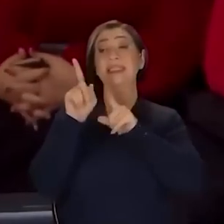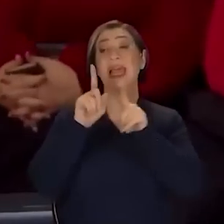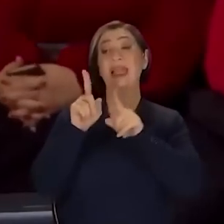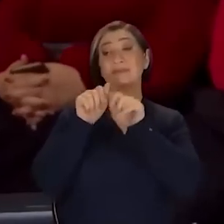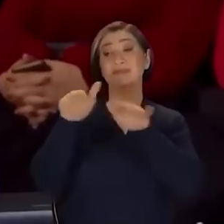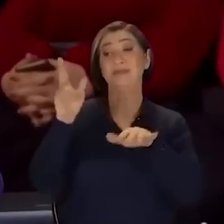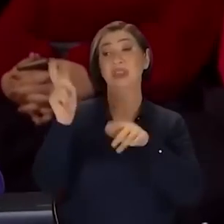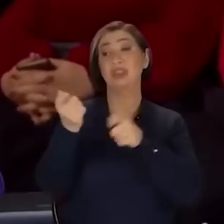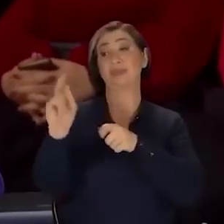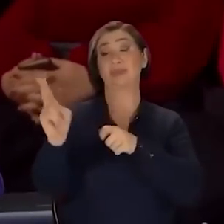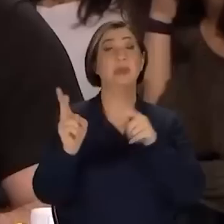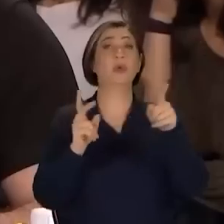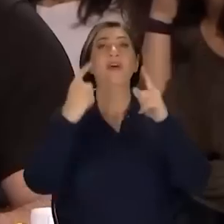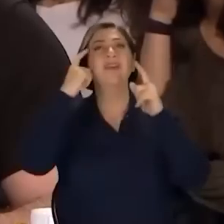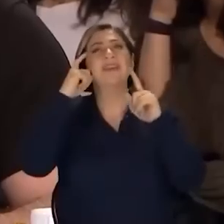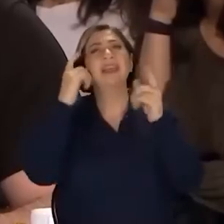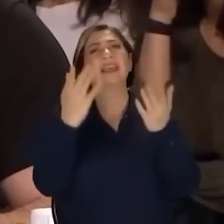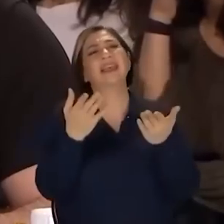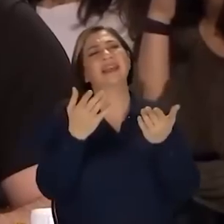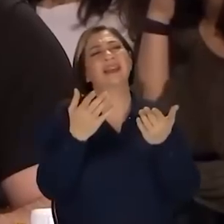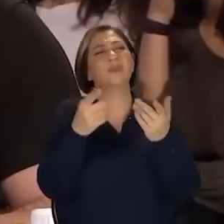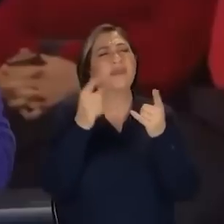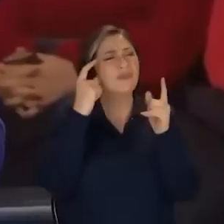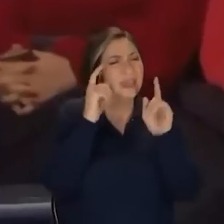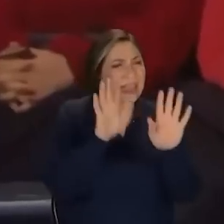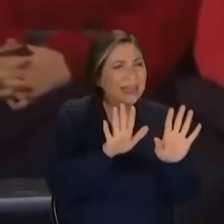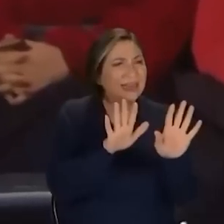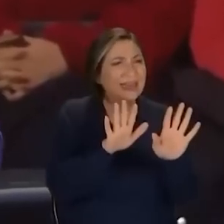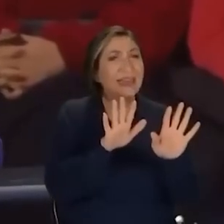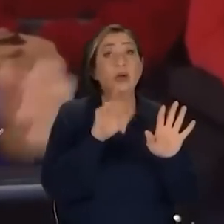bu şeyin işi Yani bunlar fikir Ya bunlar Ama bunlar